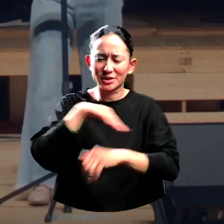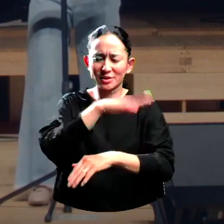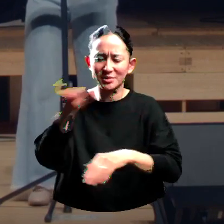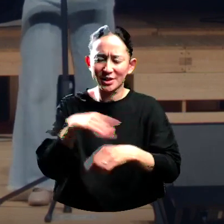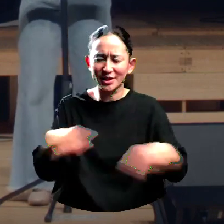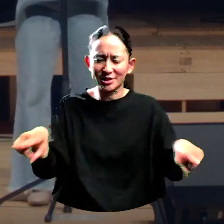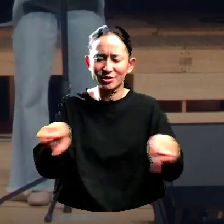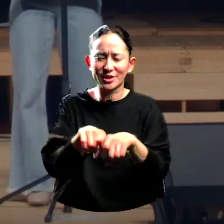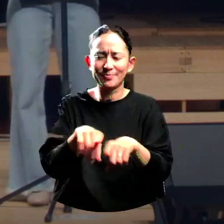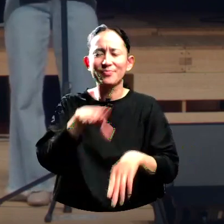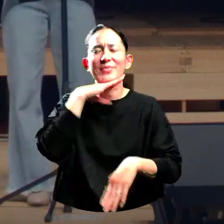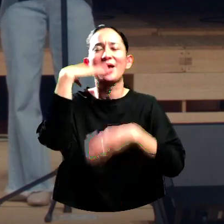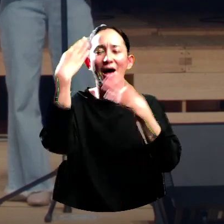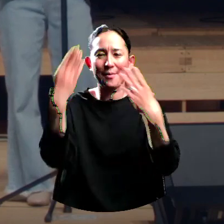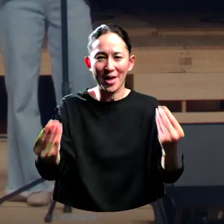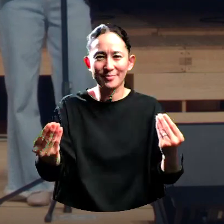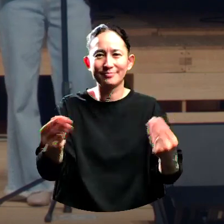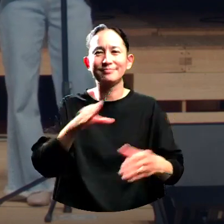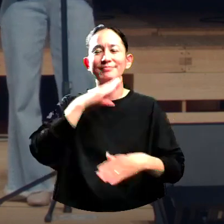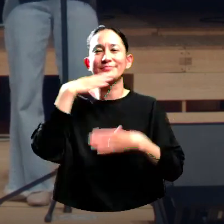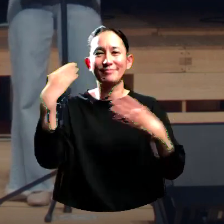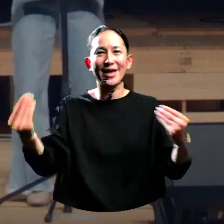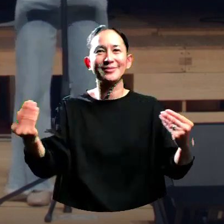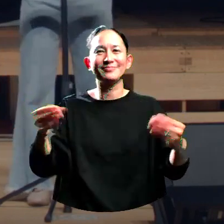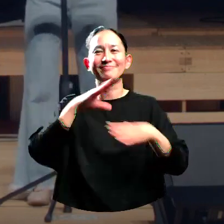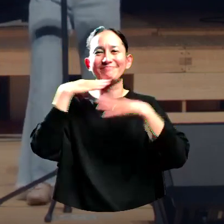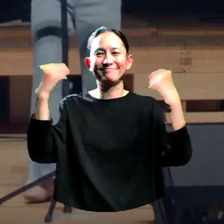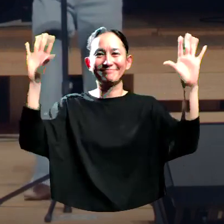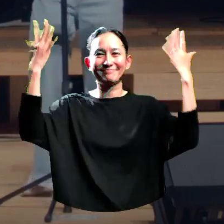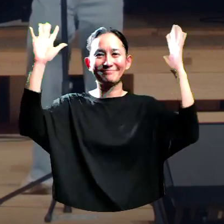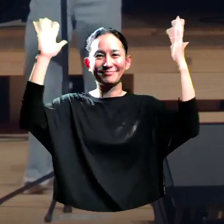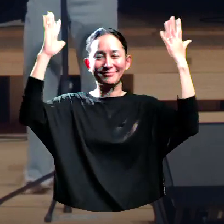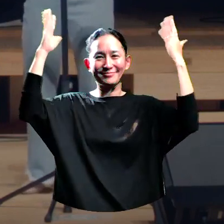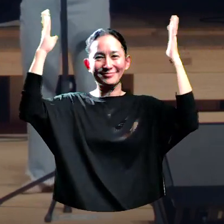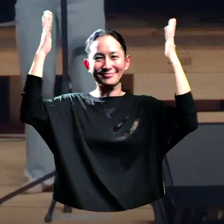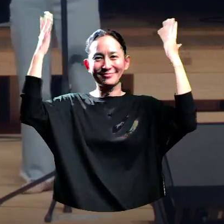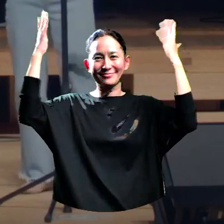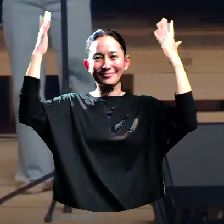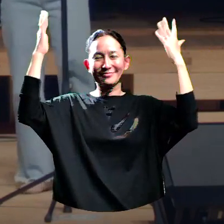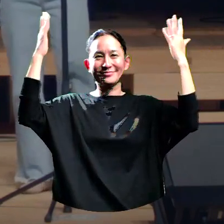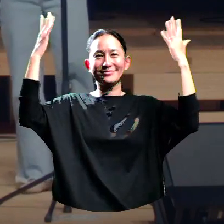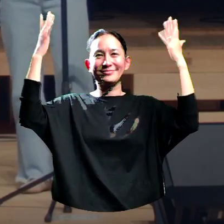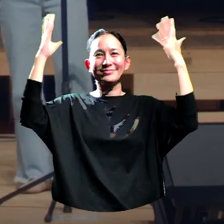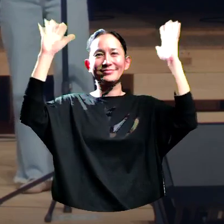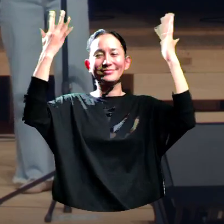緒に。 Together we say. Amen. Amen. Amen. 拍手を持ってイエス様に感謝と賛美してあげましょう。